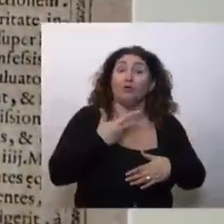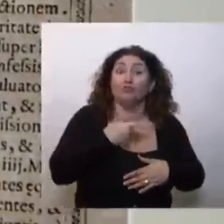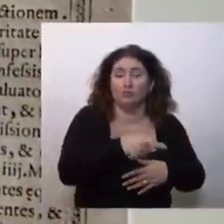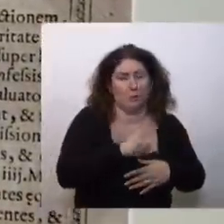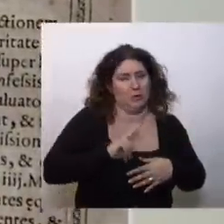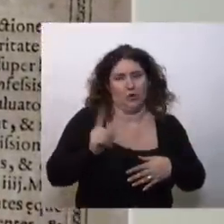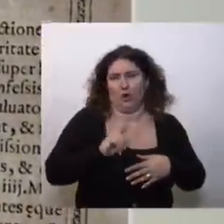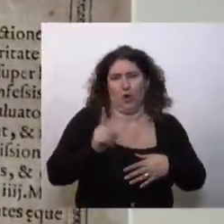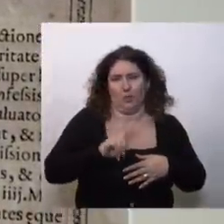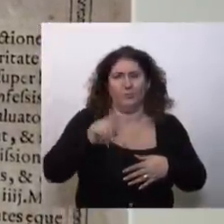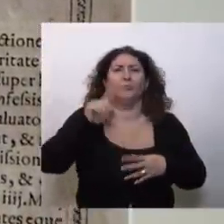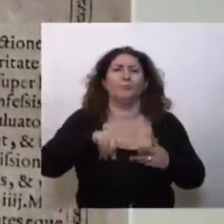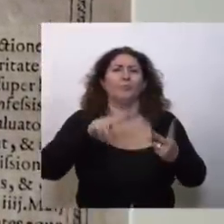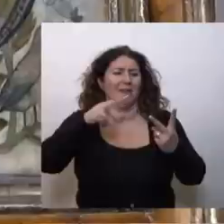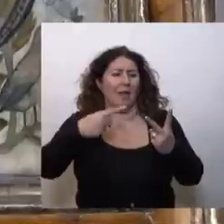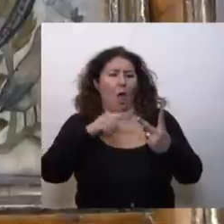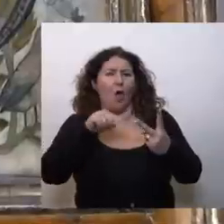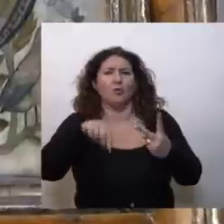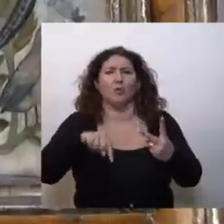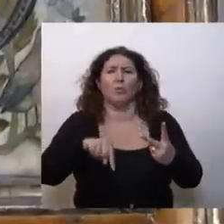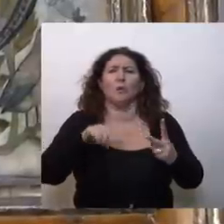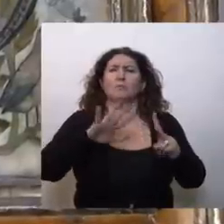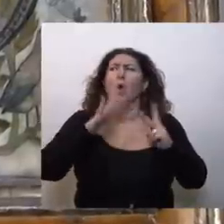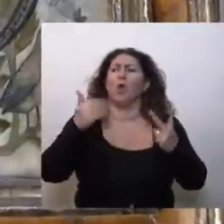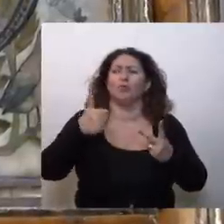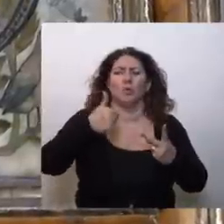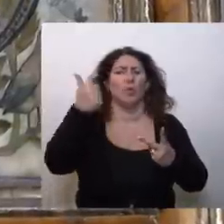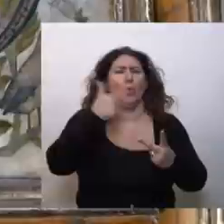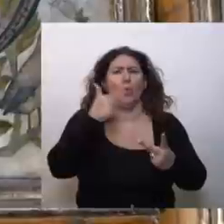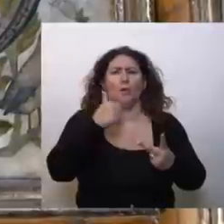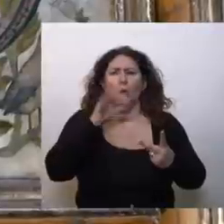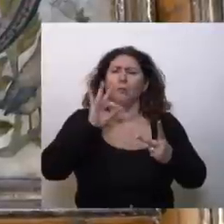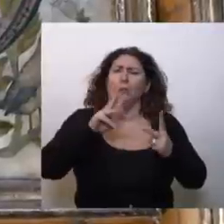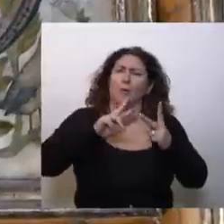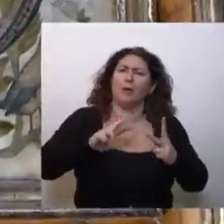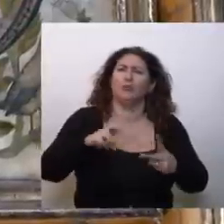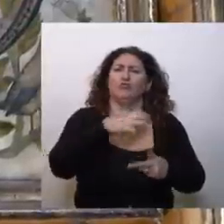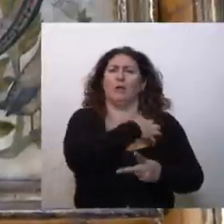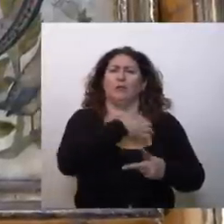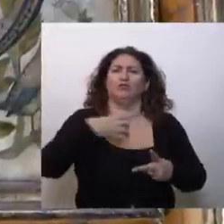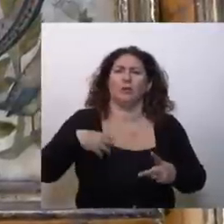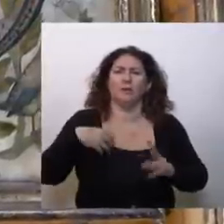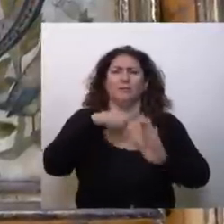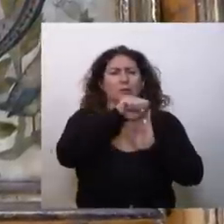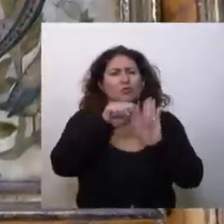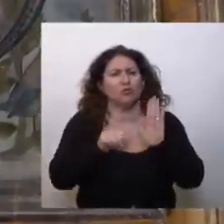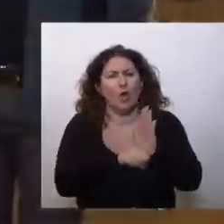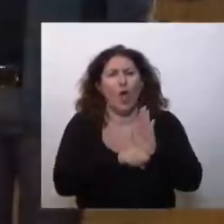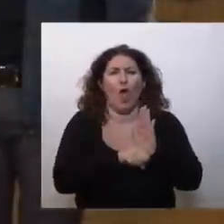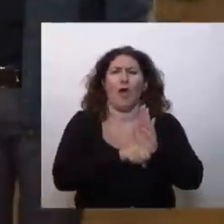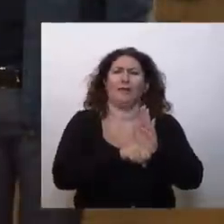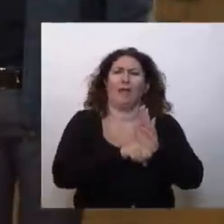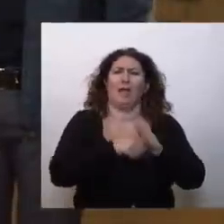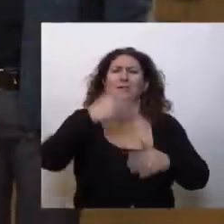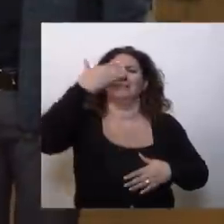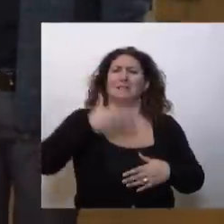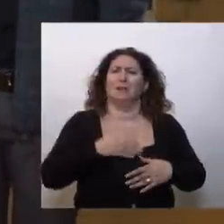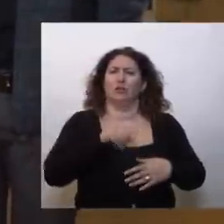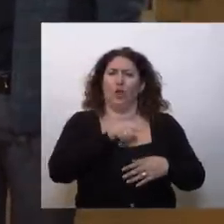al mondo, reperti che riguardano la ricerca scientifica e la storia della sindone. Ricerca